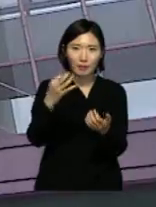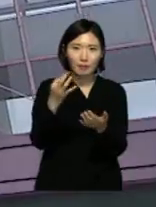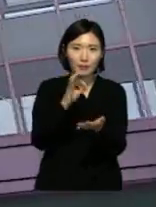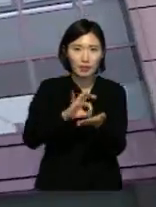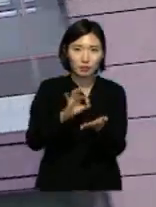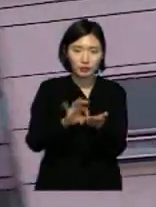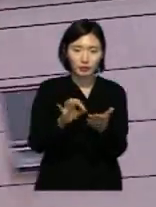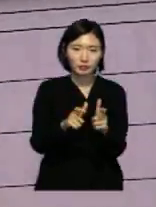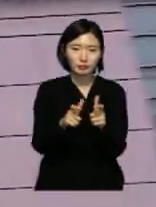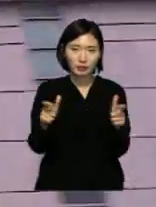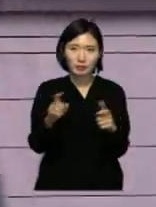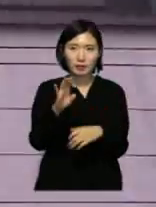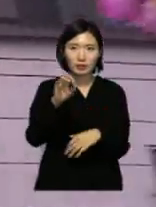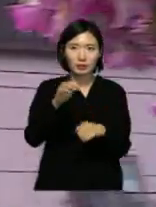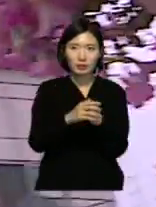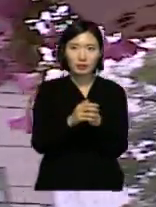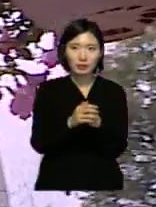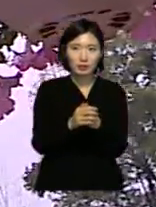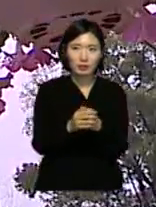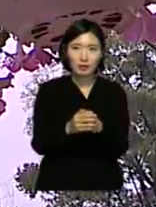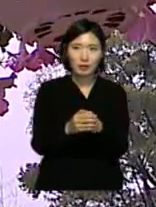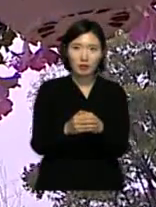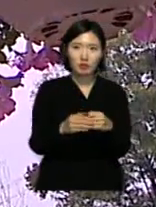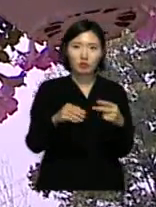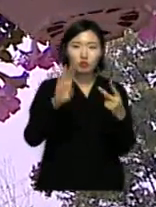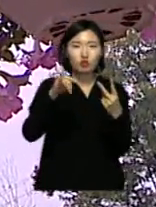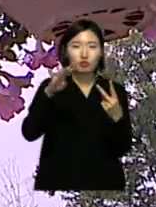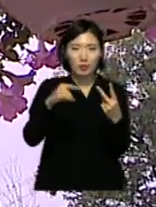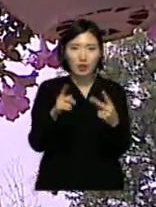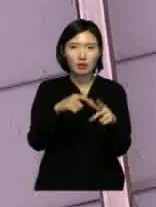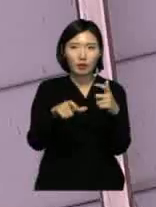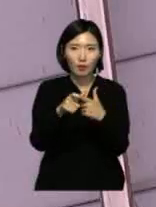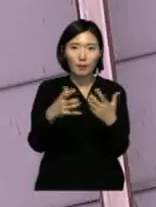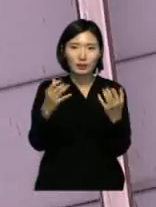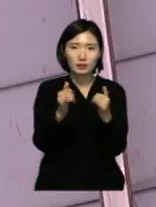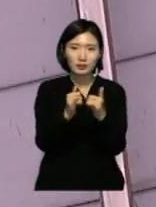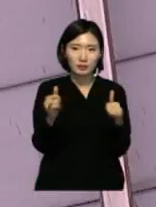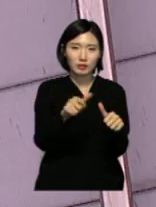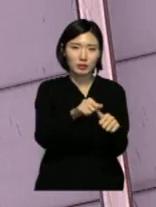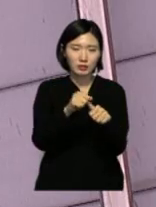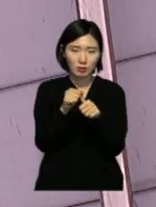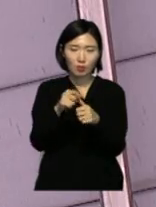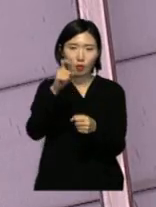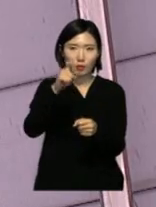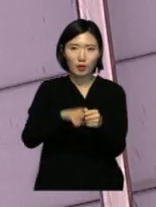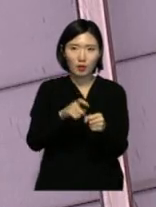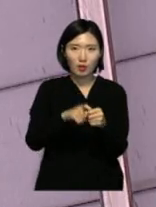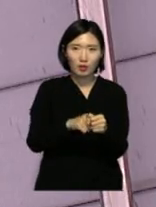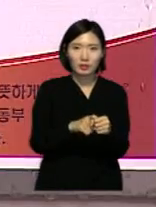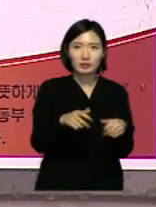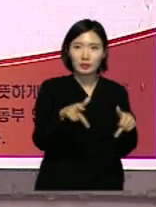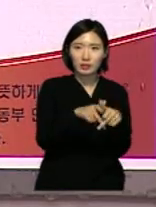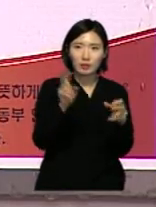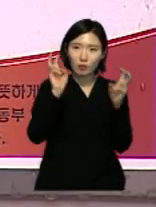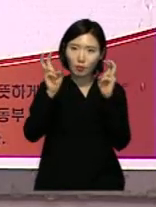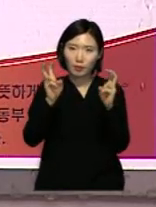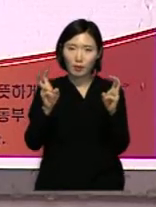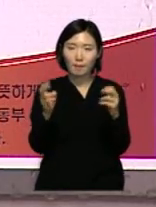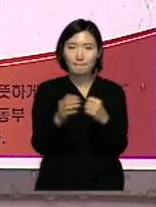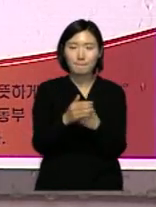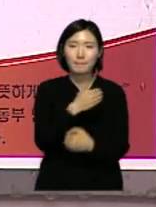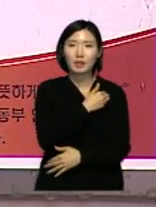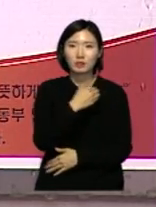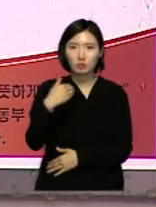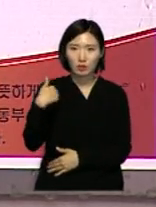43명인 지금보다 배 이상 많은 장애인들을 고용하는 것이 목표. 장애인과 업체 모두가 만족하는 일터로 한